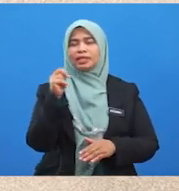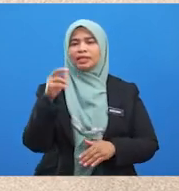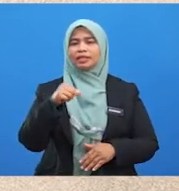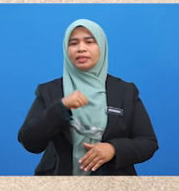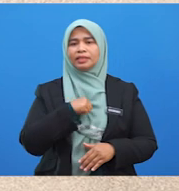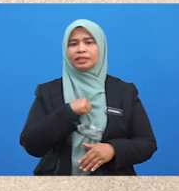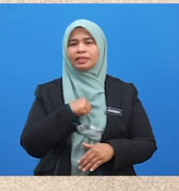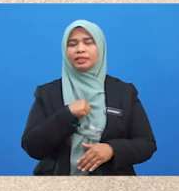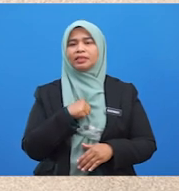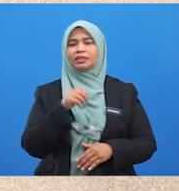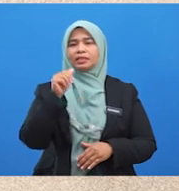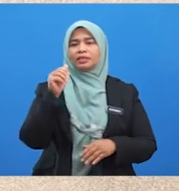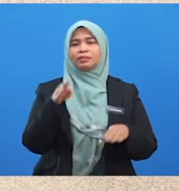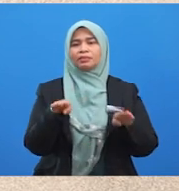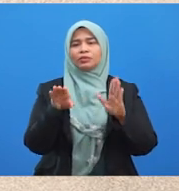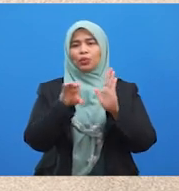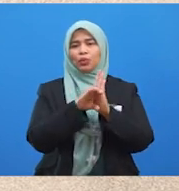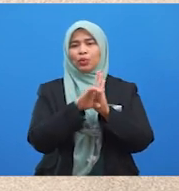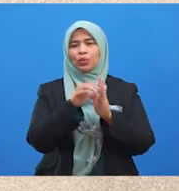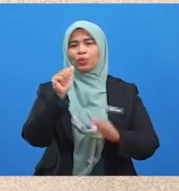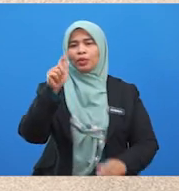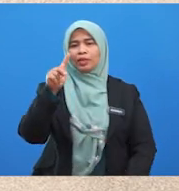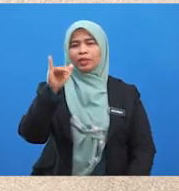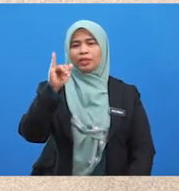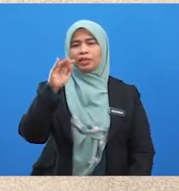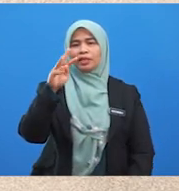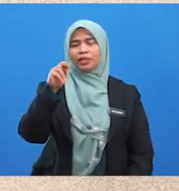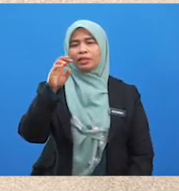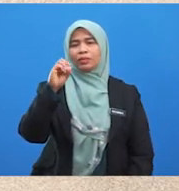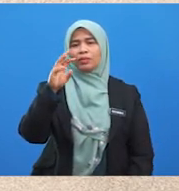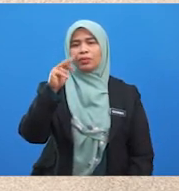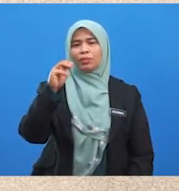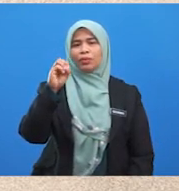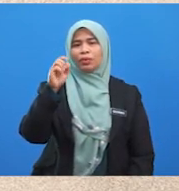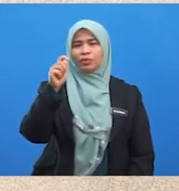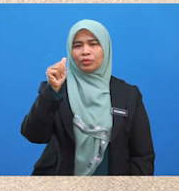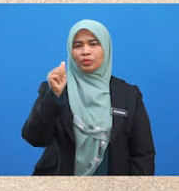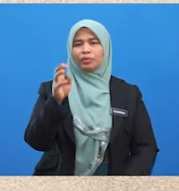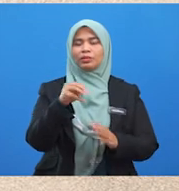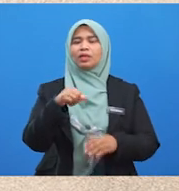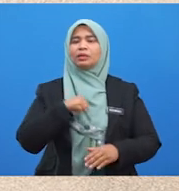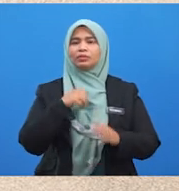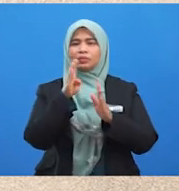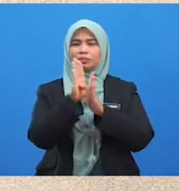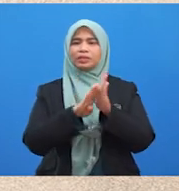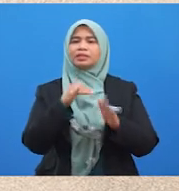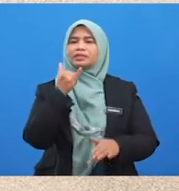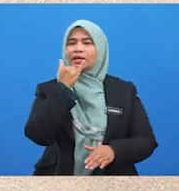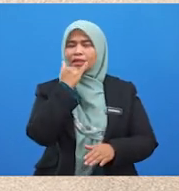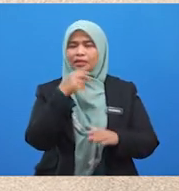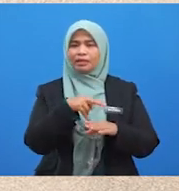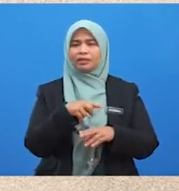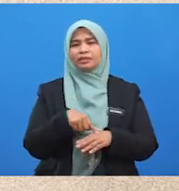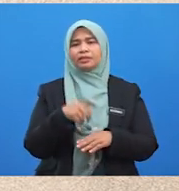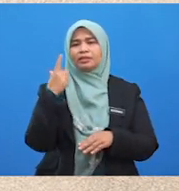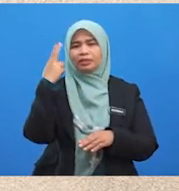Sebagai contoh, Akinomoto mengaku bersalah di hadapan hakim atas tuduhan mencuri